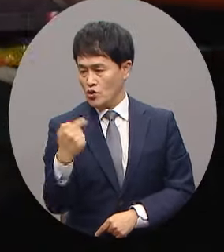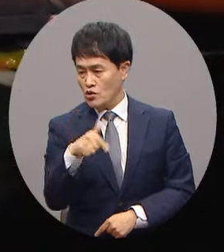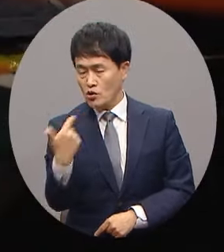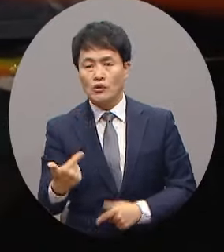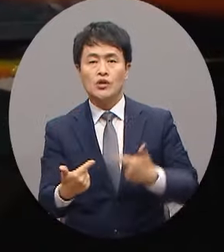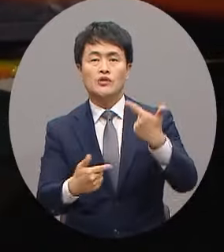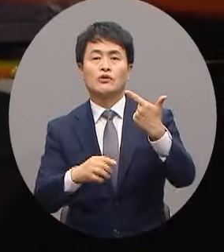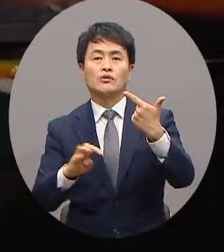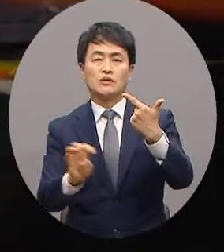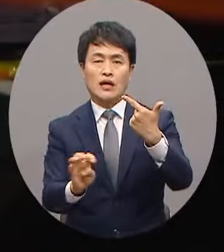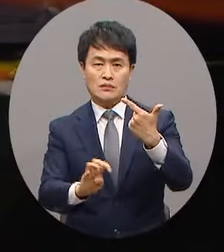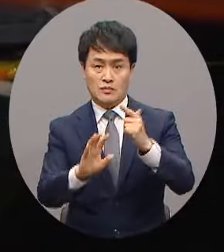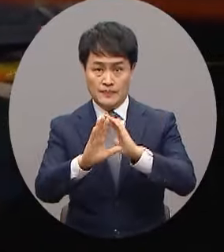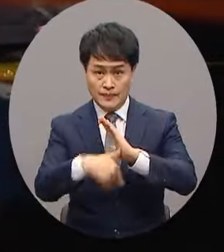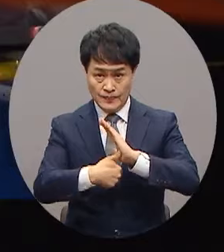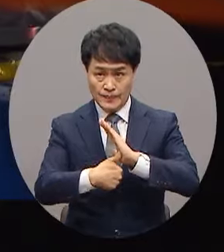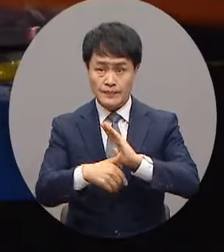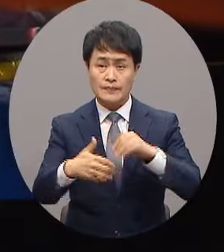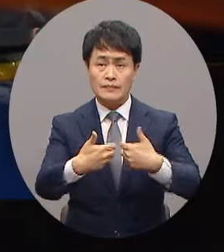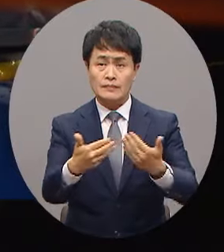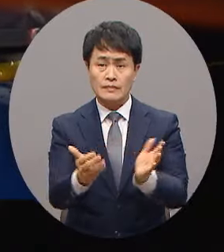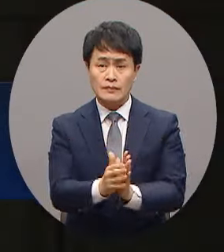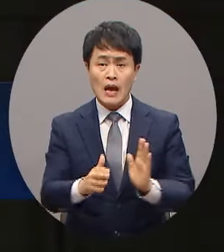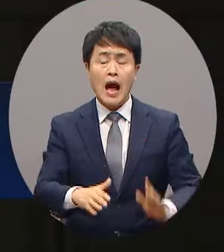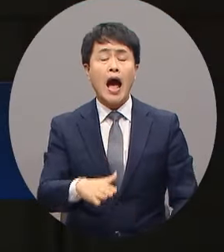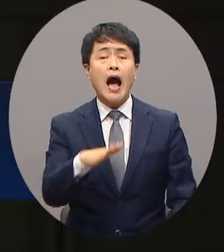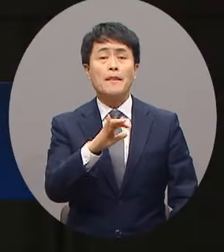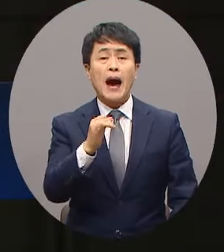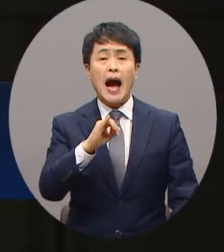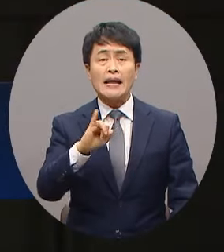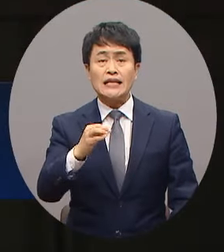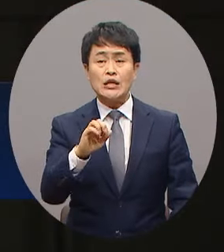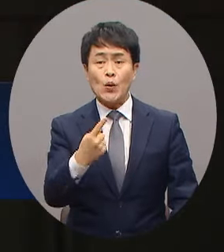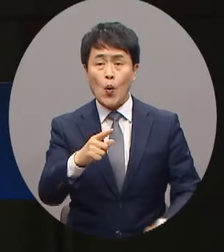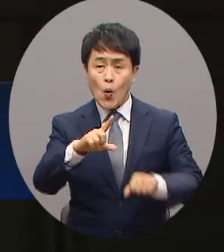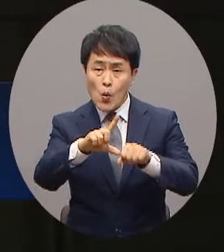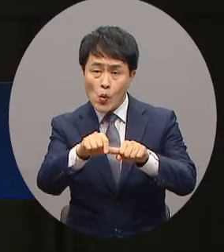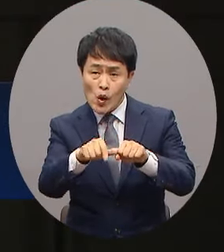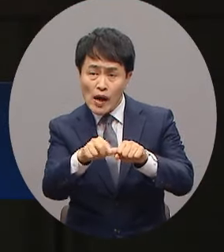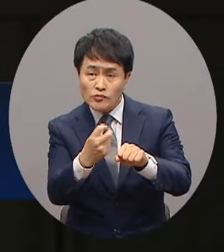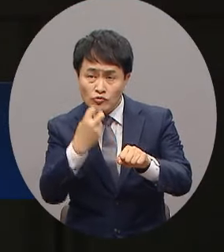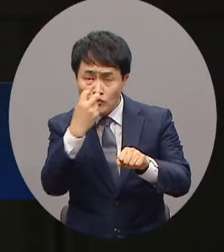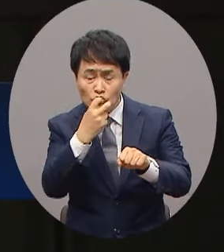6시 40분쯤. 화유가스를 다루는 곳에서